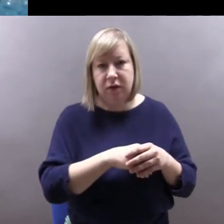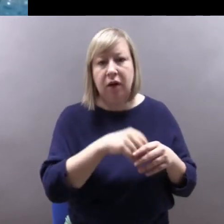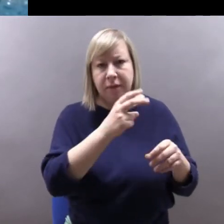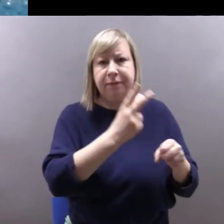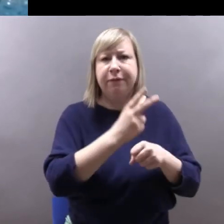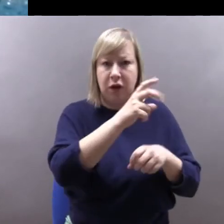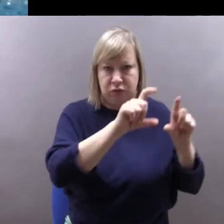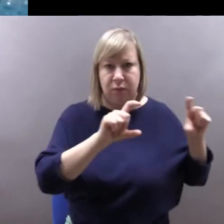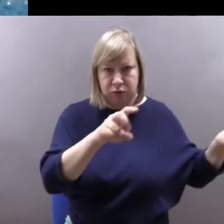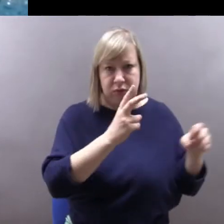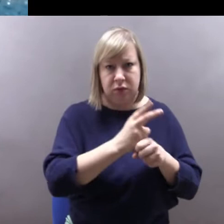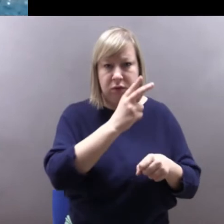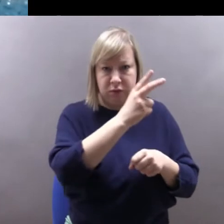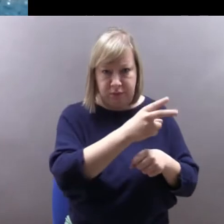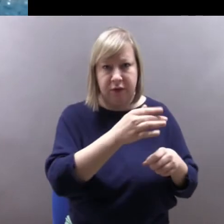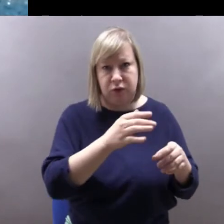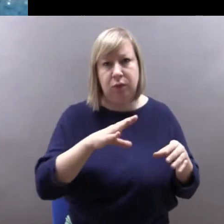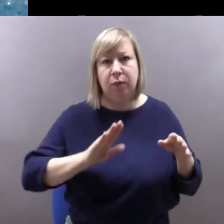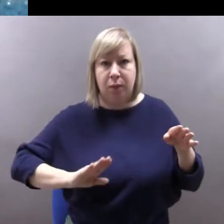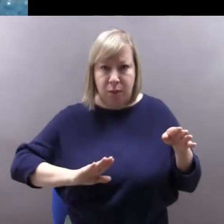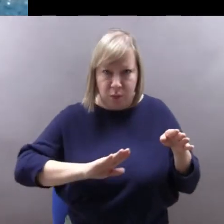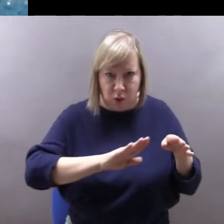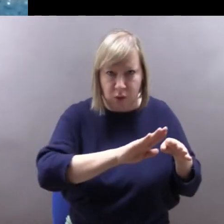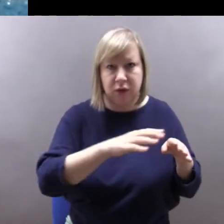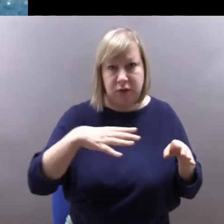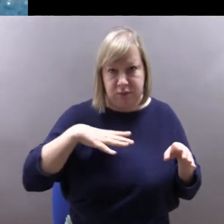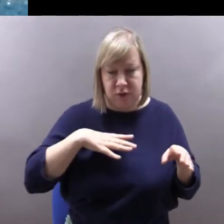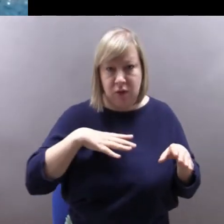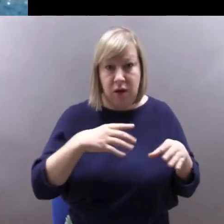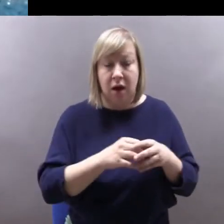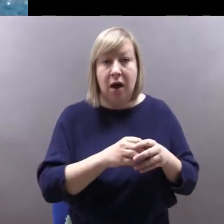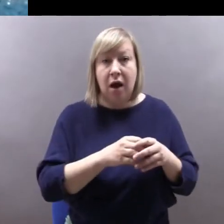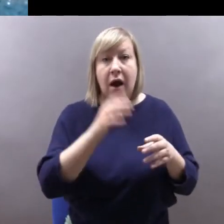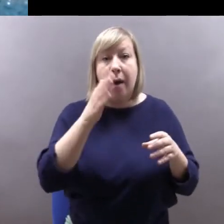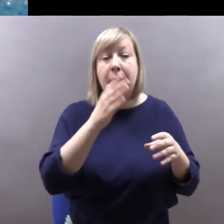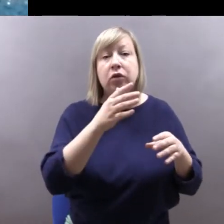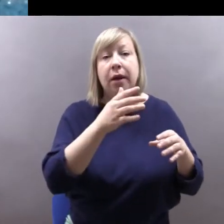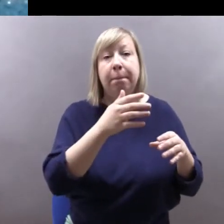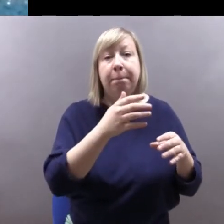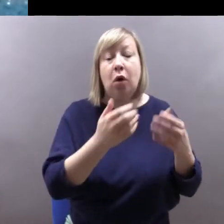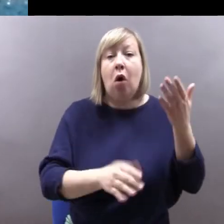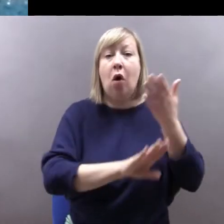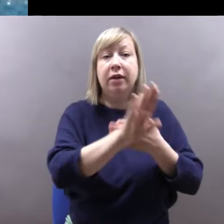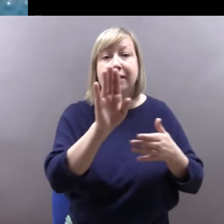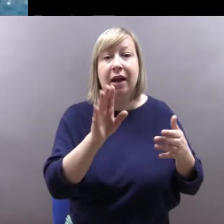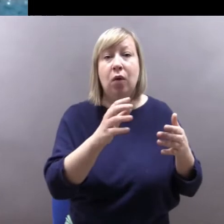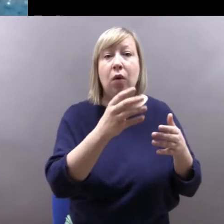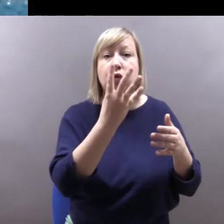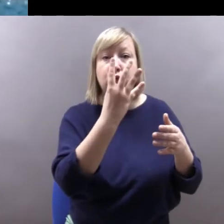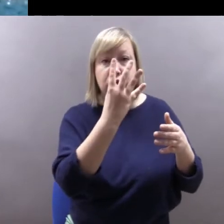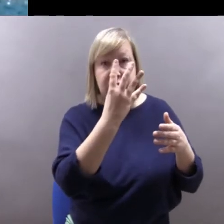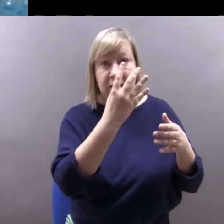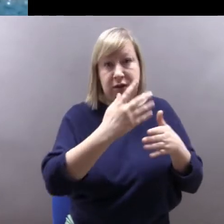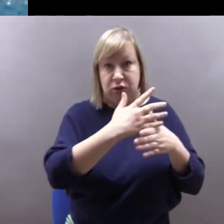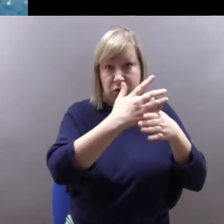I no do budynku weszła, bo był podjazd. Ale potem się okazało, że są 4